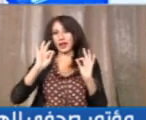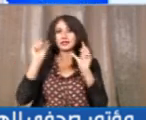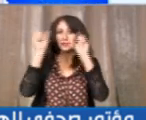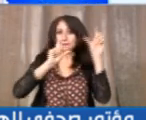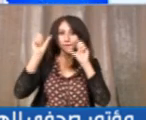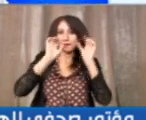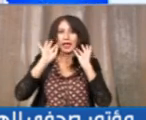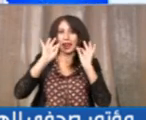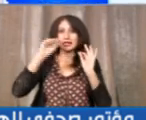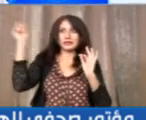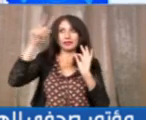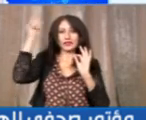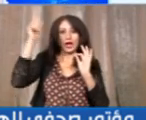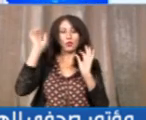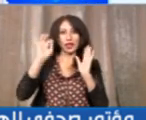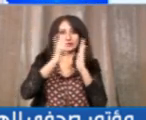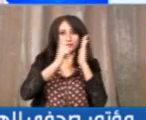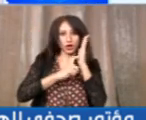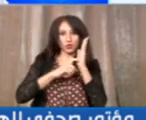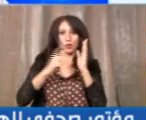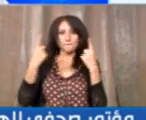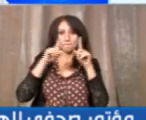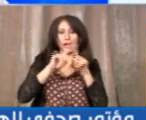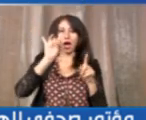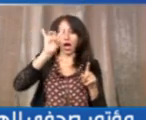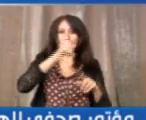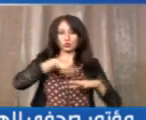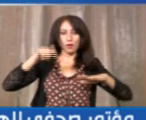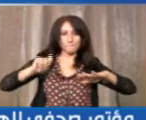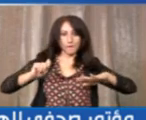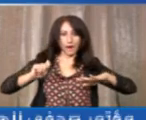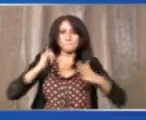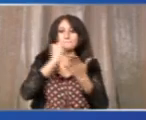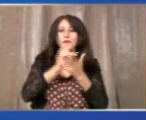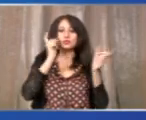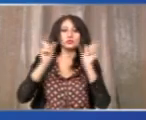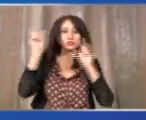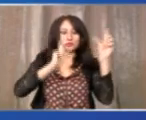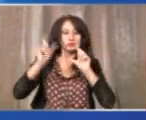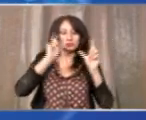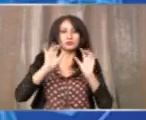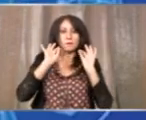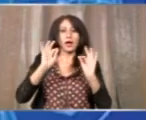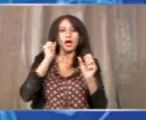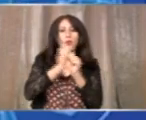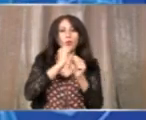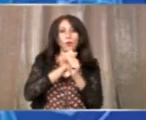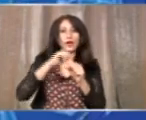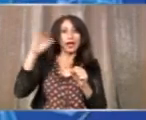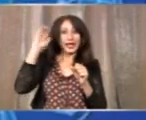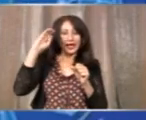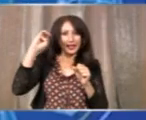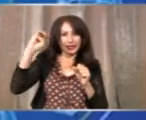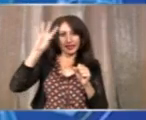المعايير الدوليه الهيئه مكونه من مجلس اداره بيضم 10 قضاه متفرغين تماما وبيعاونهم جهاز تنفيذ المكون من